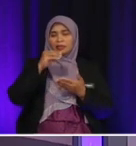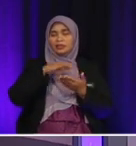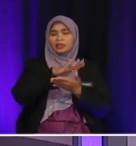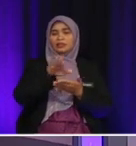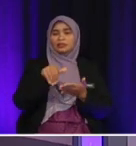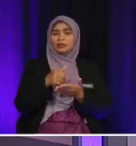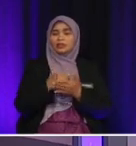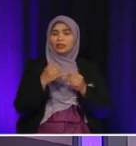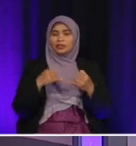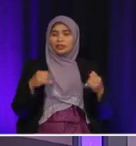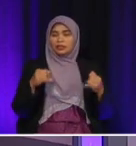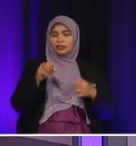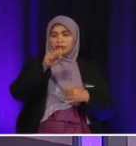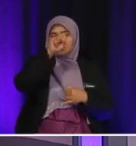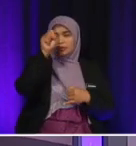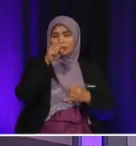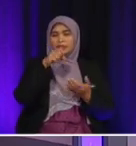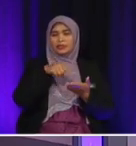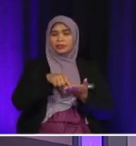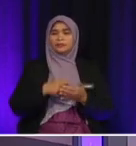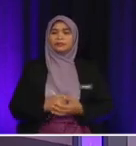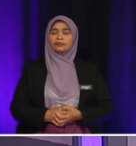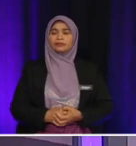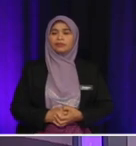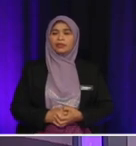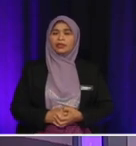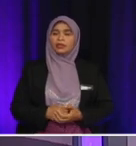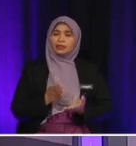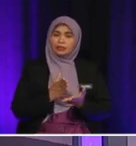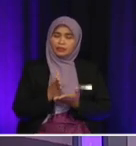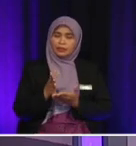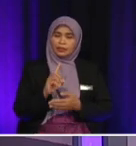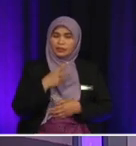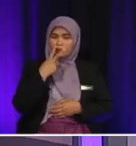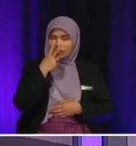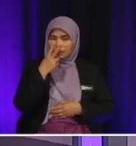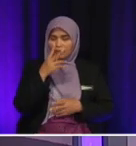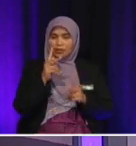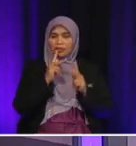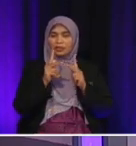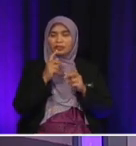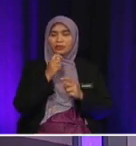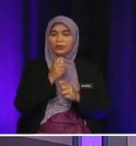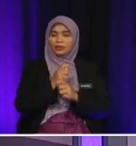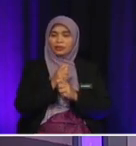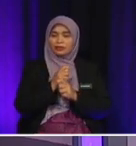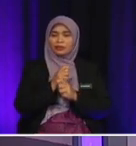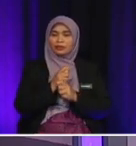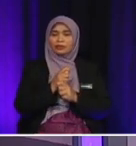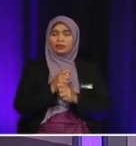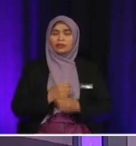jenis-jenis soalan ini nanti seterusnya kita lihat pula kata tugas ya